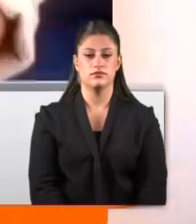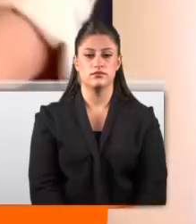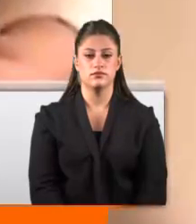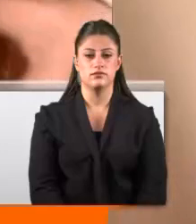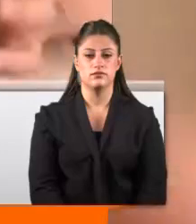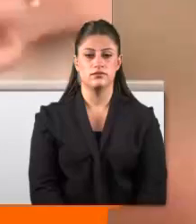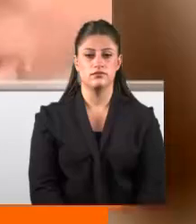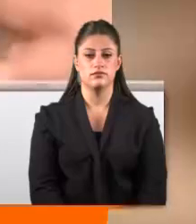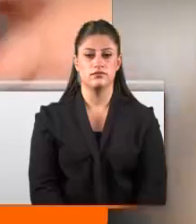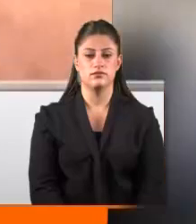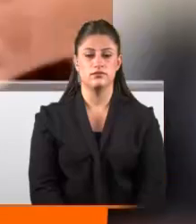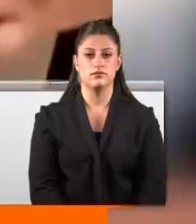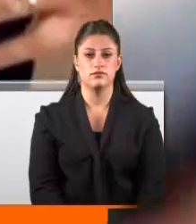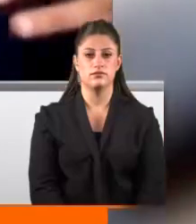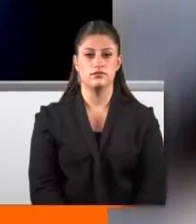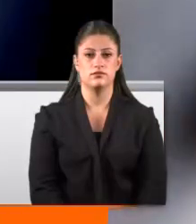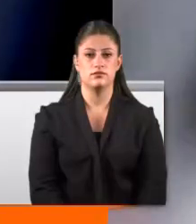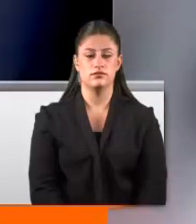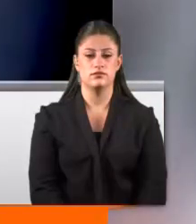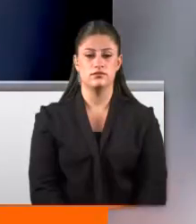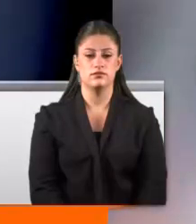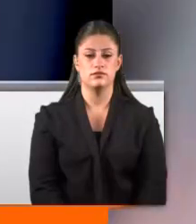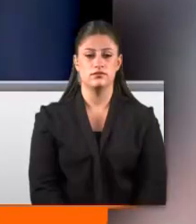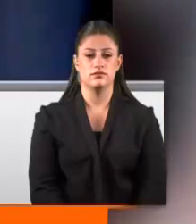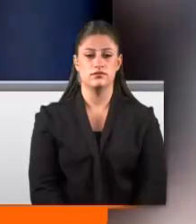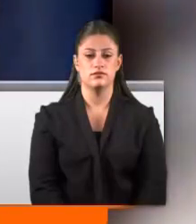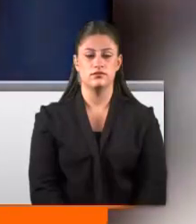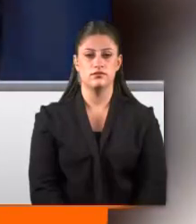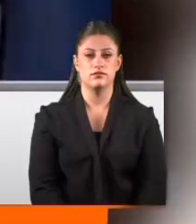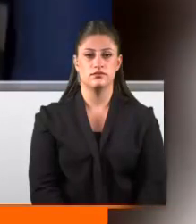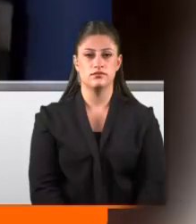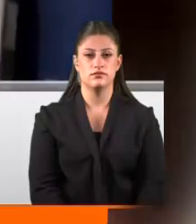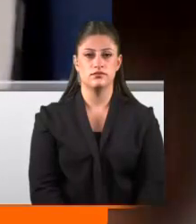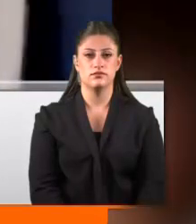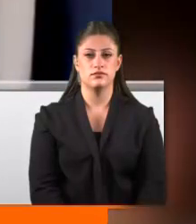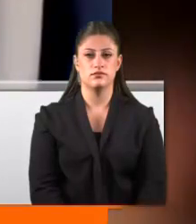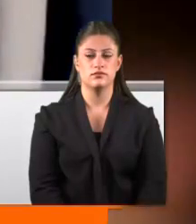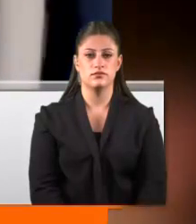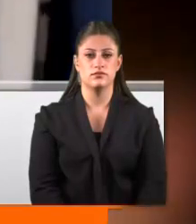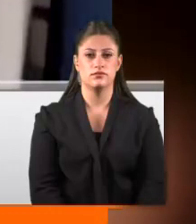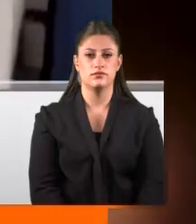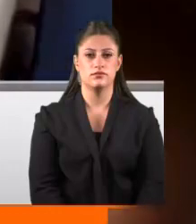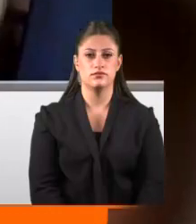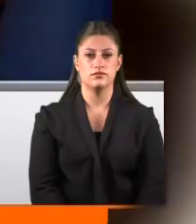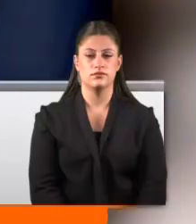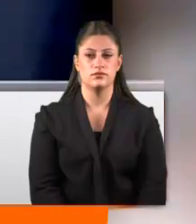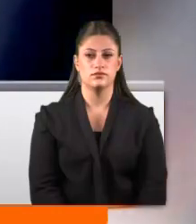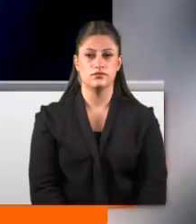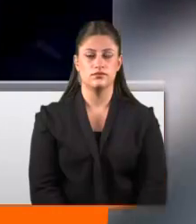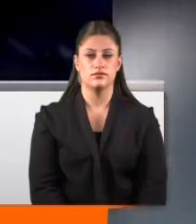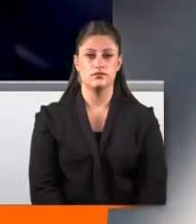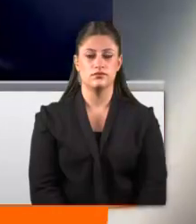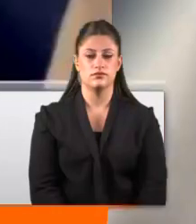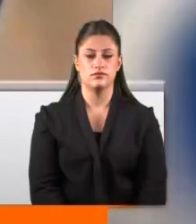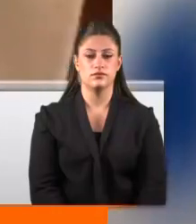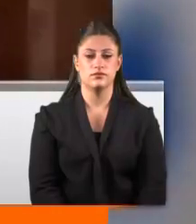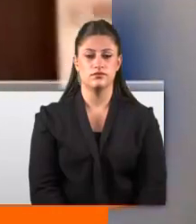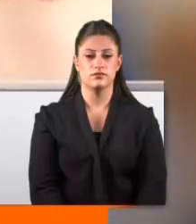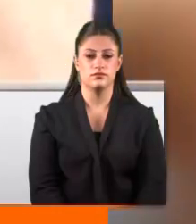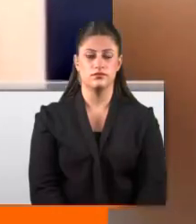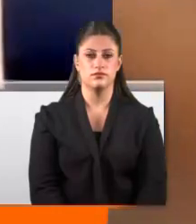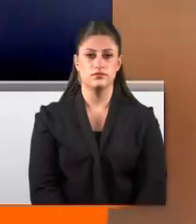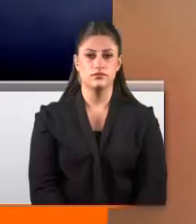kaybetti. Annesi apar topar hastaneye getirildi. Akciğerlerinde yaralanma vardı. Kanama tehlikesiyle yoğun bakıma alındı.